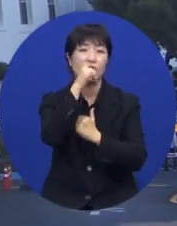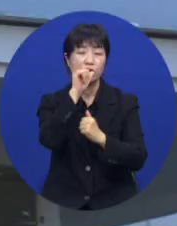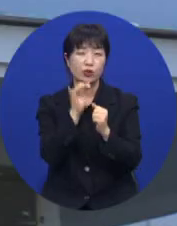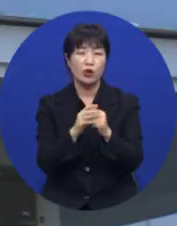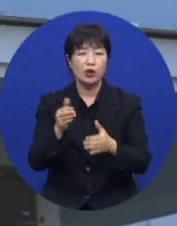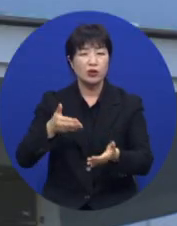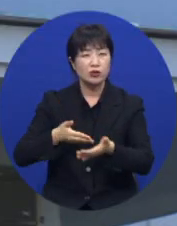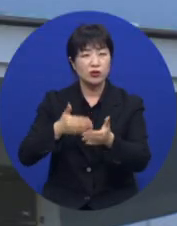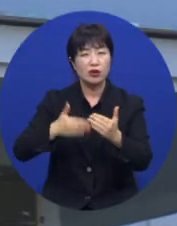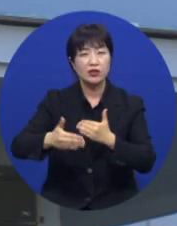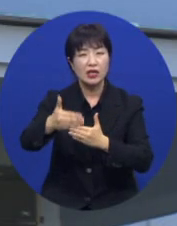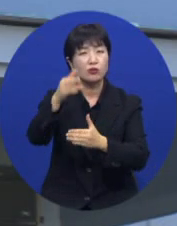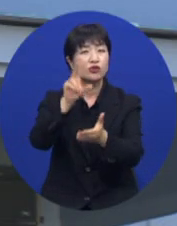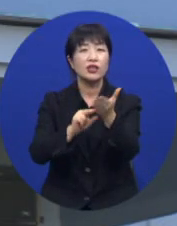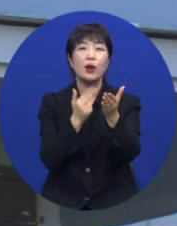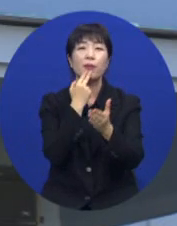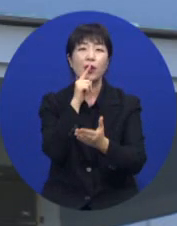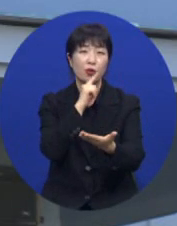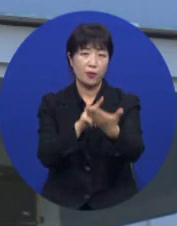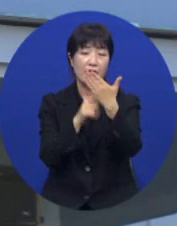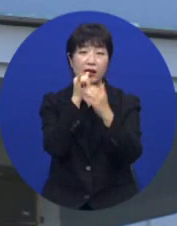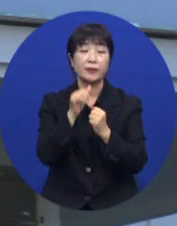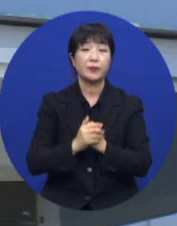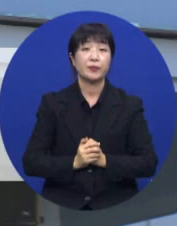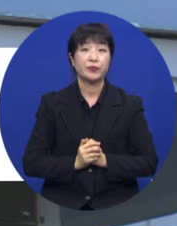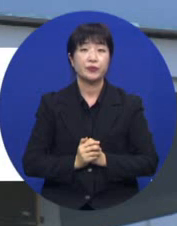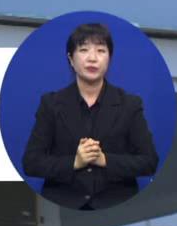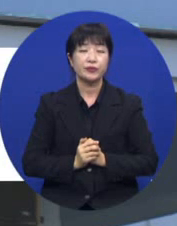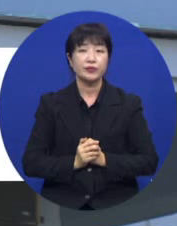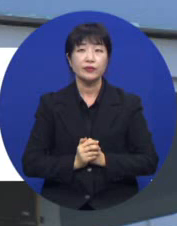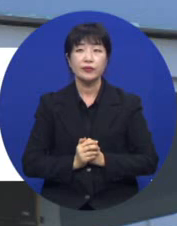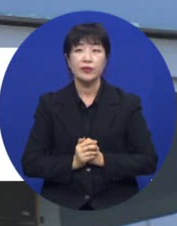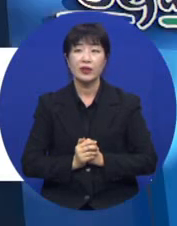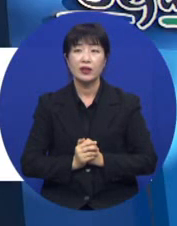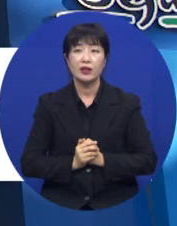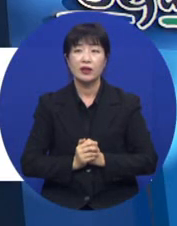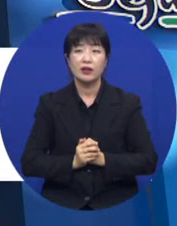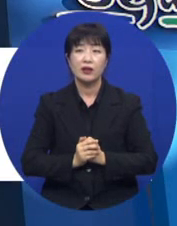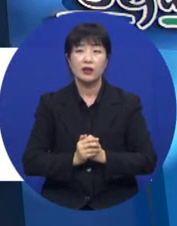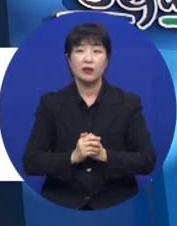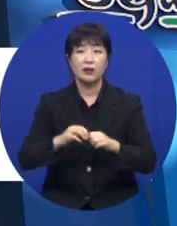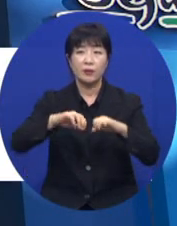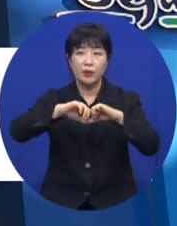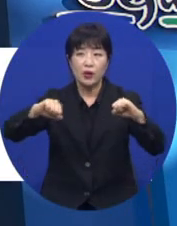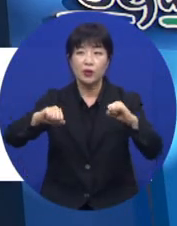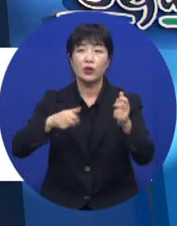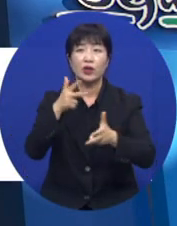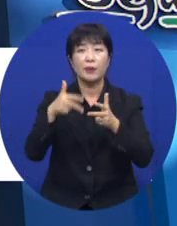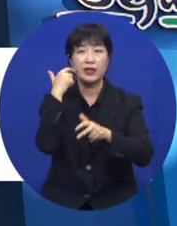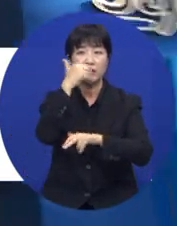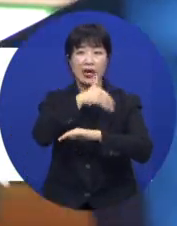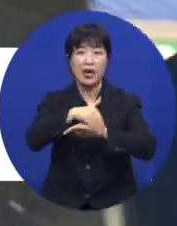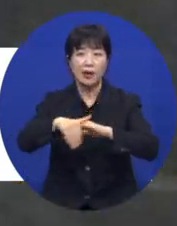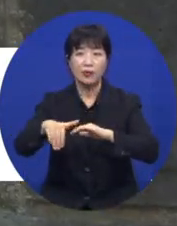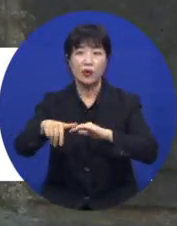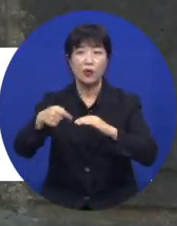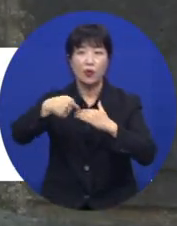절차적 문제는 없다고 밝혔습니다. 시공시설은 별도로 우리 개발사실 인가 이후에